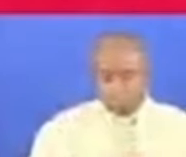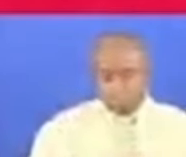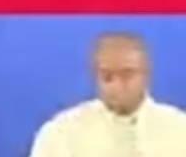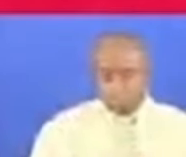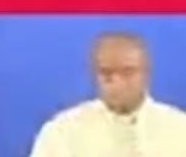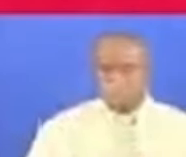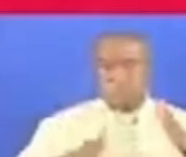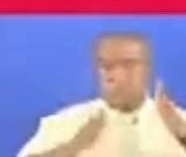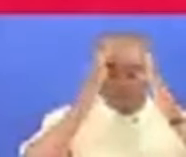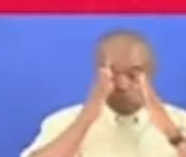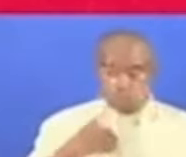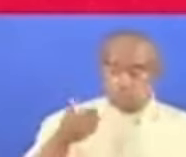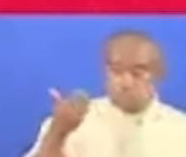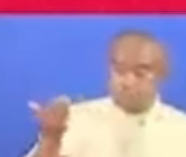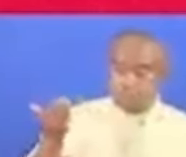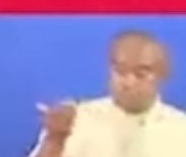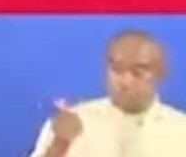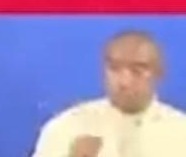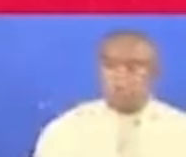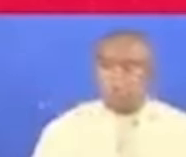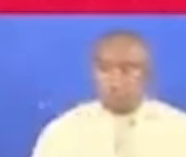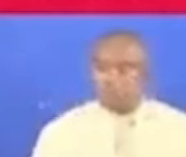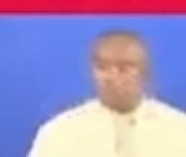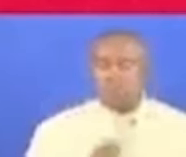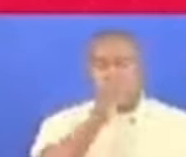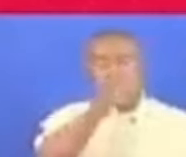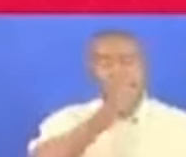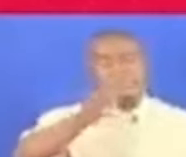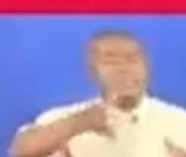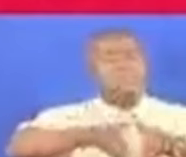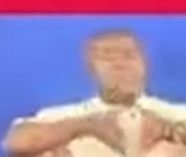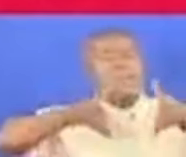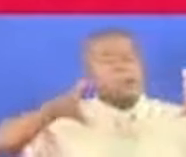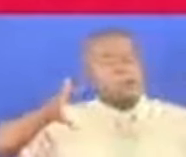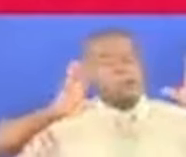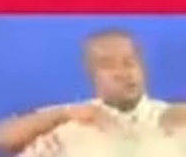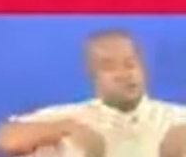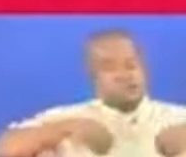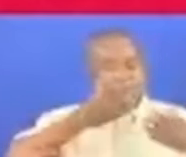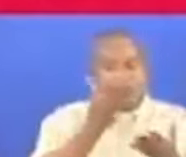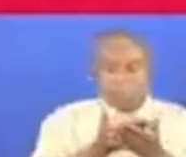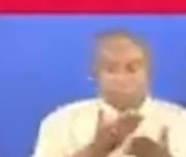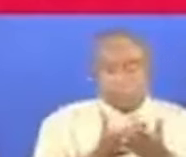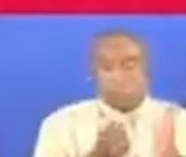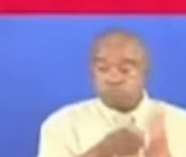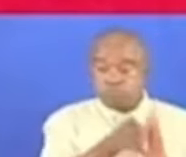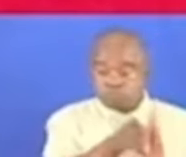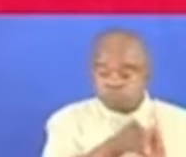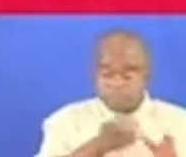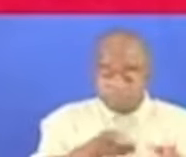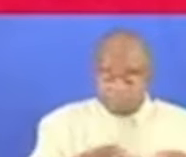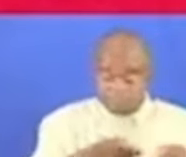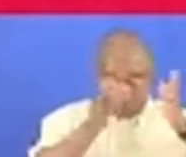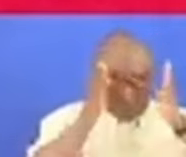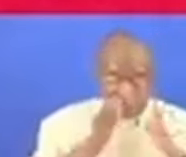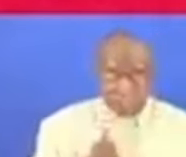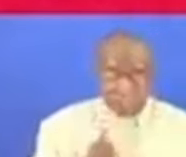eshima spik kwa seh kubwa Kama imeker na MH eshima jister